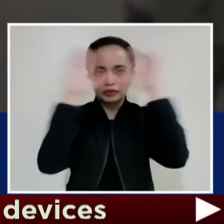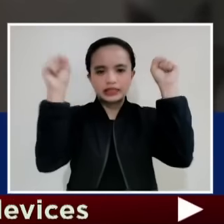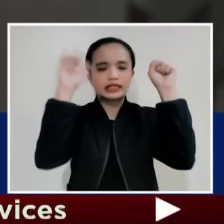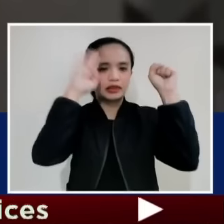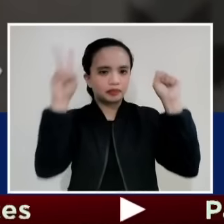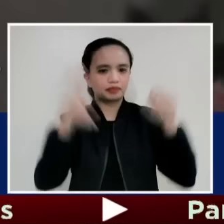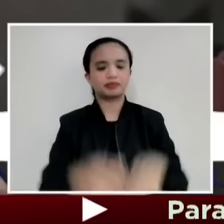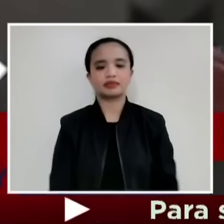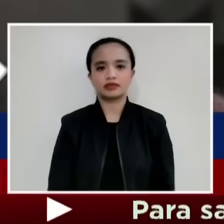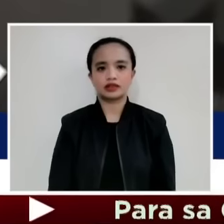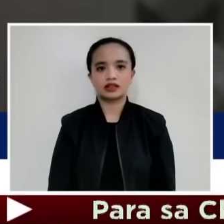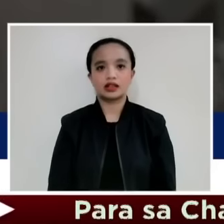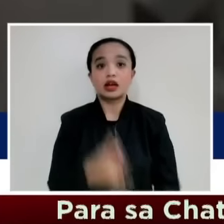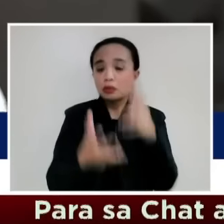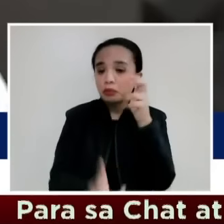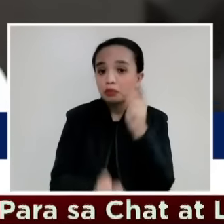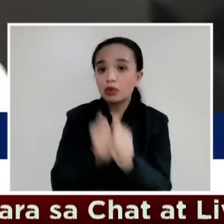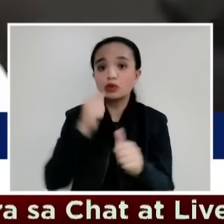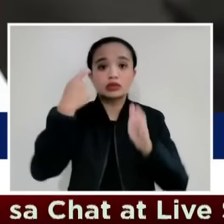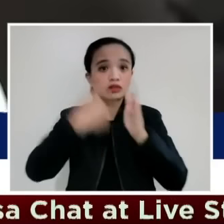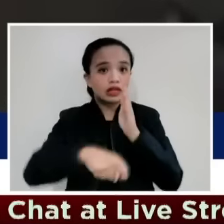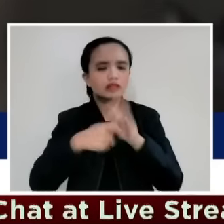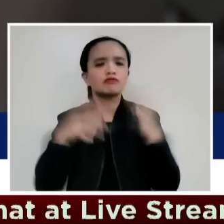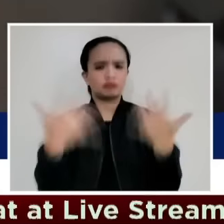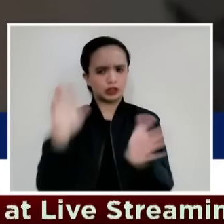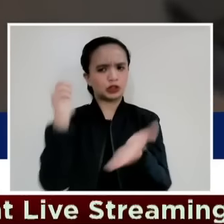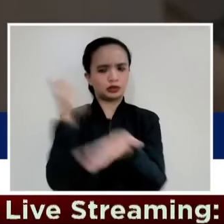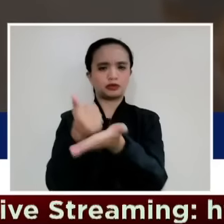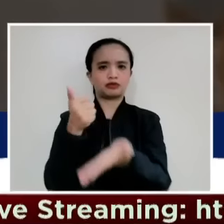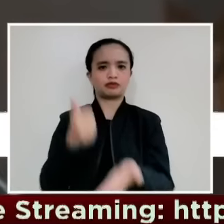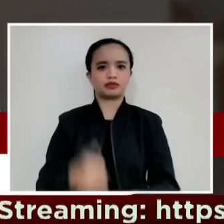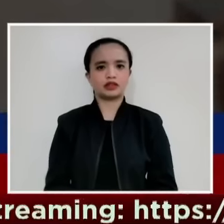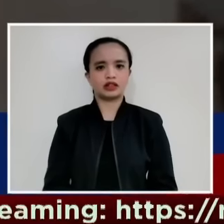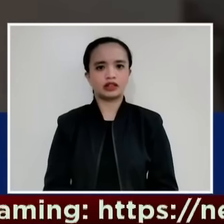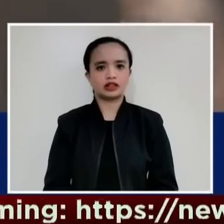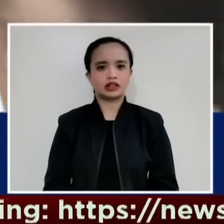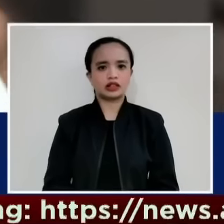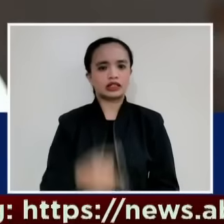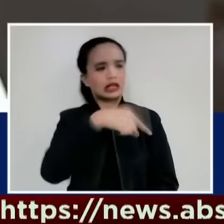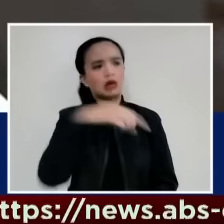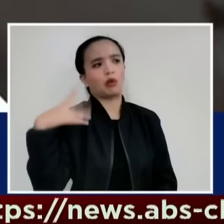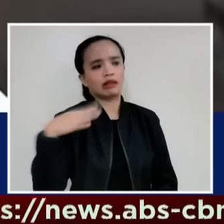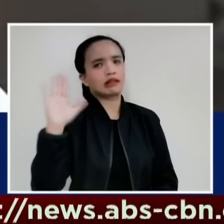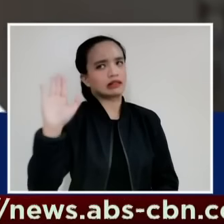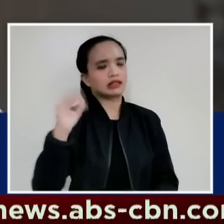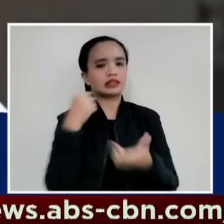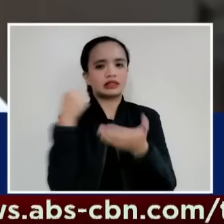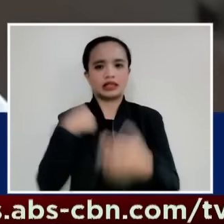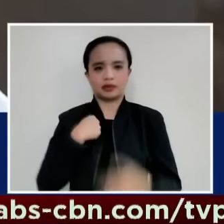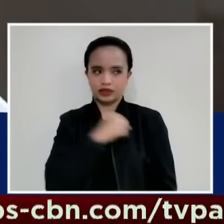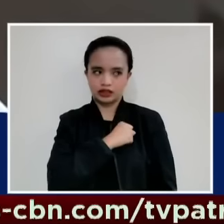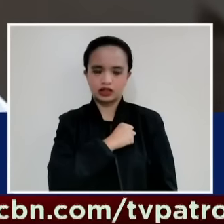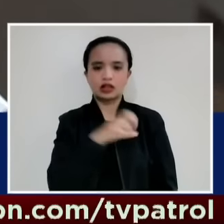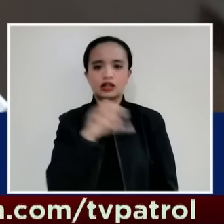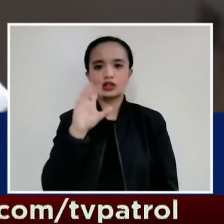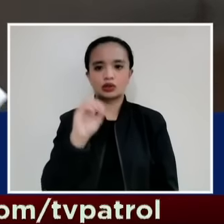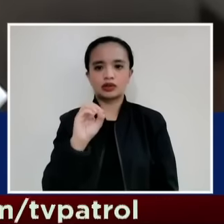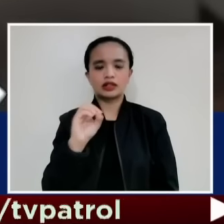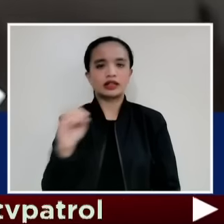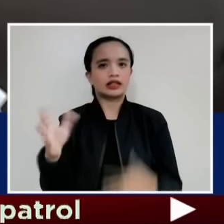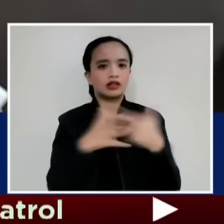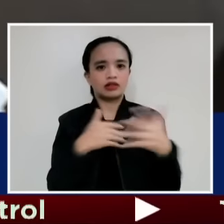Most of the taxes have actually been approved already. They are all pending in the Senate. So kahit po yung Department of